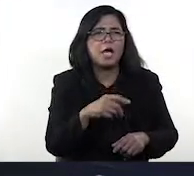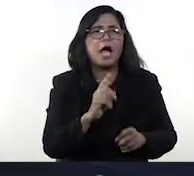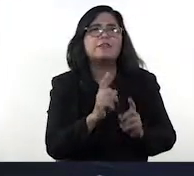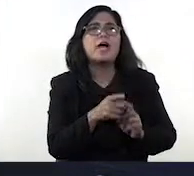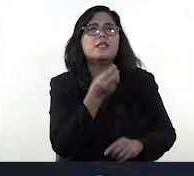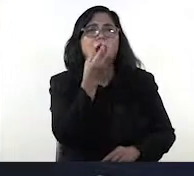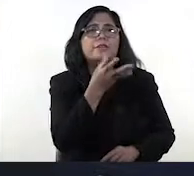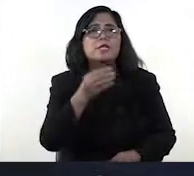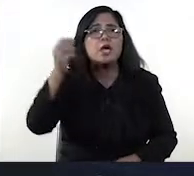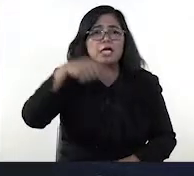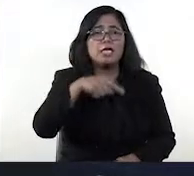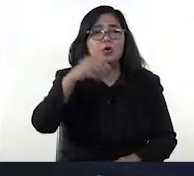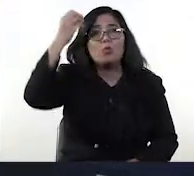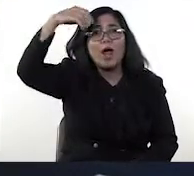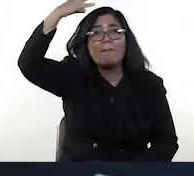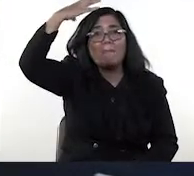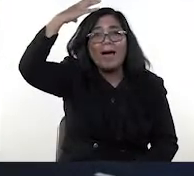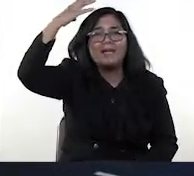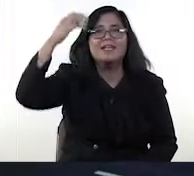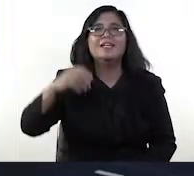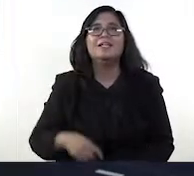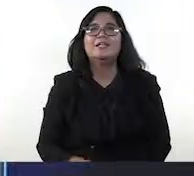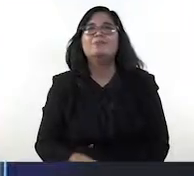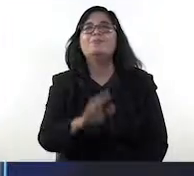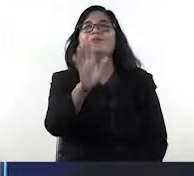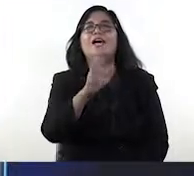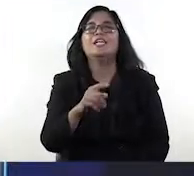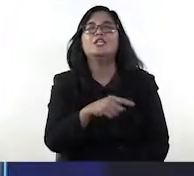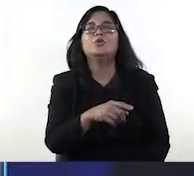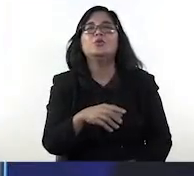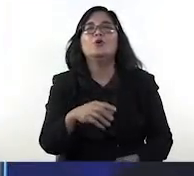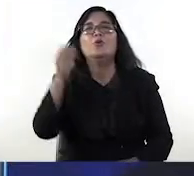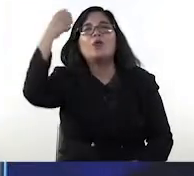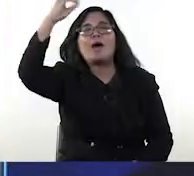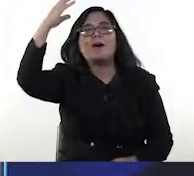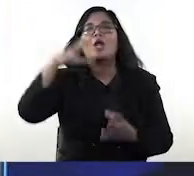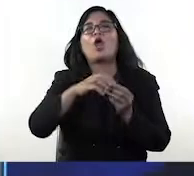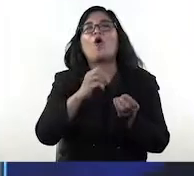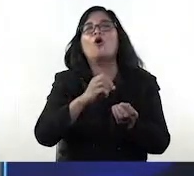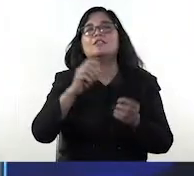nih Hai jangan-jangan itu Ruspita terus darah